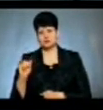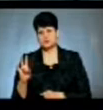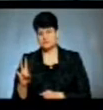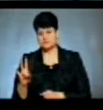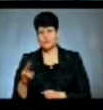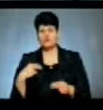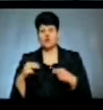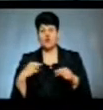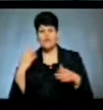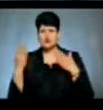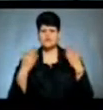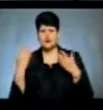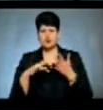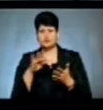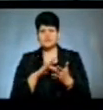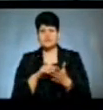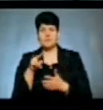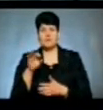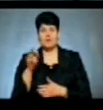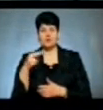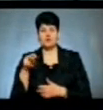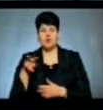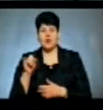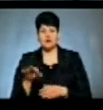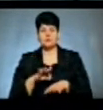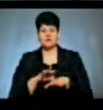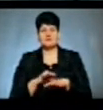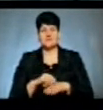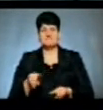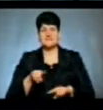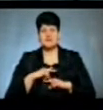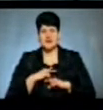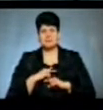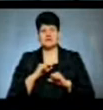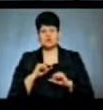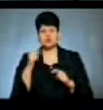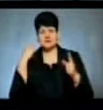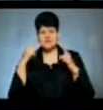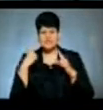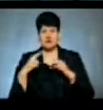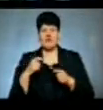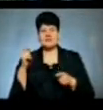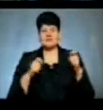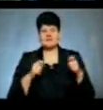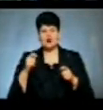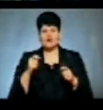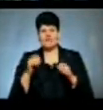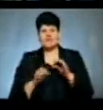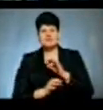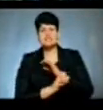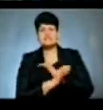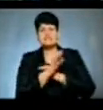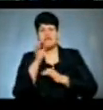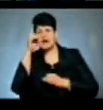торгово-розважальному центрі «Подоляни» в Тернополі триває фінал обласного патріотично-мистецького фестивалю «Вставай, сонце». Розпочався він